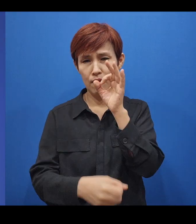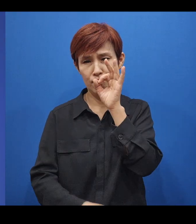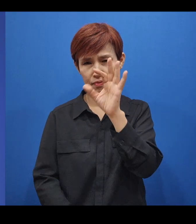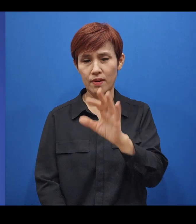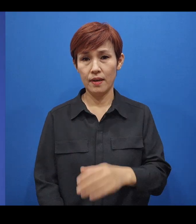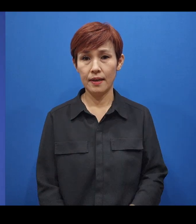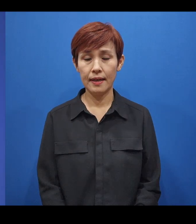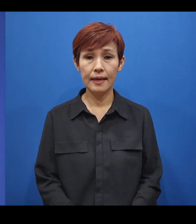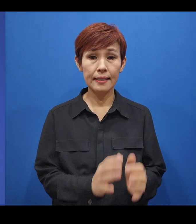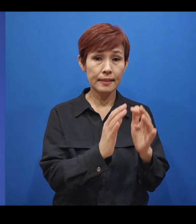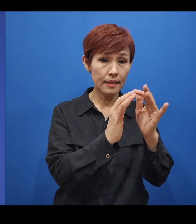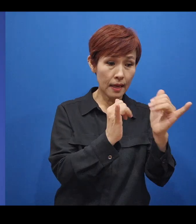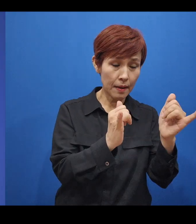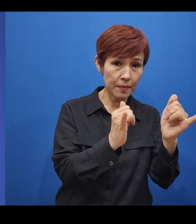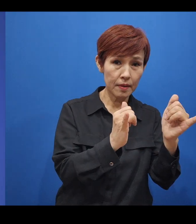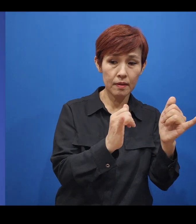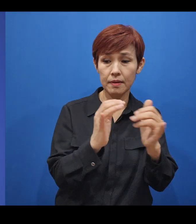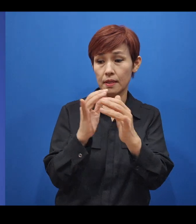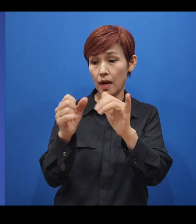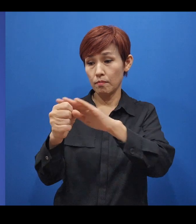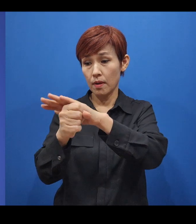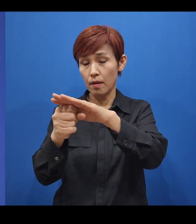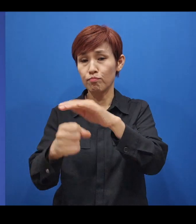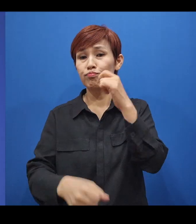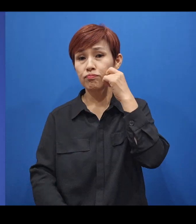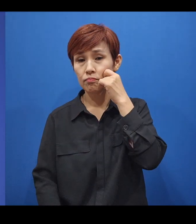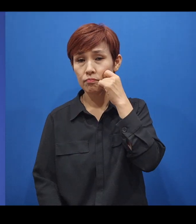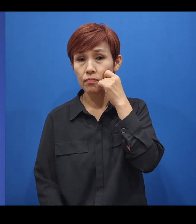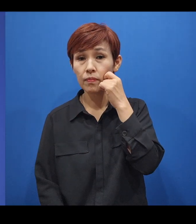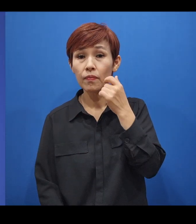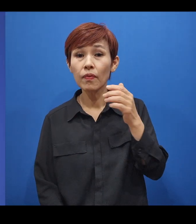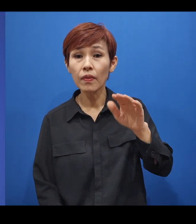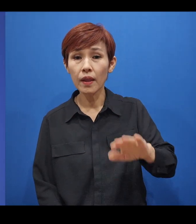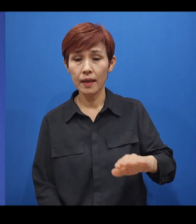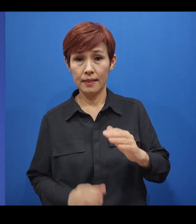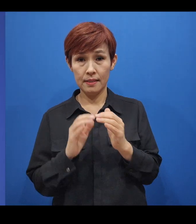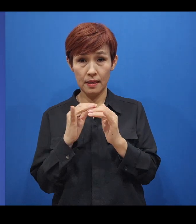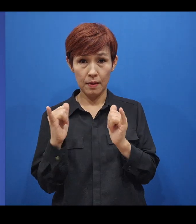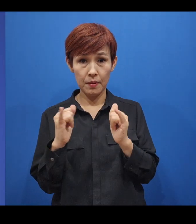사람이 사람을 사랑하는 것도 어려운데 사람이 하나님을 사랑할 수 있습니까?